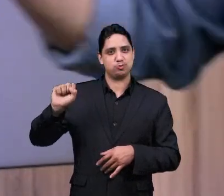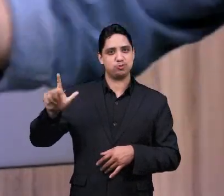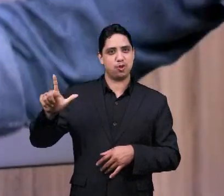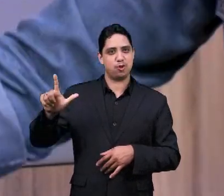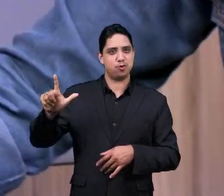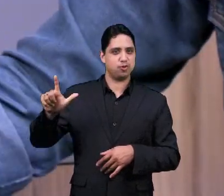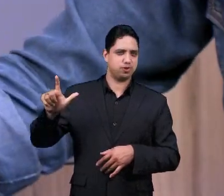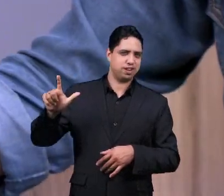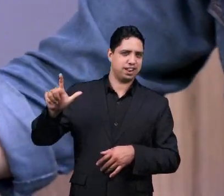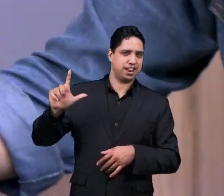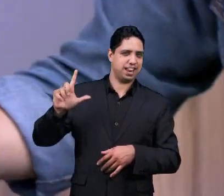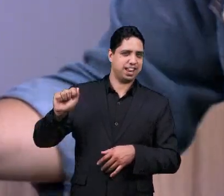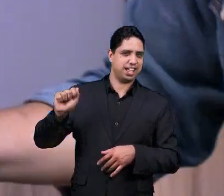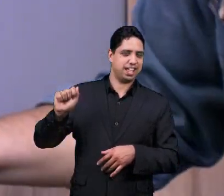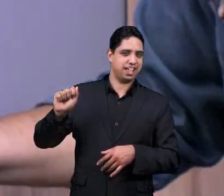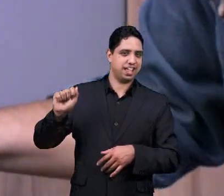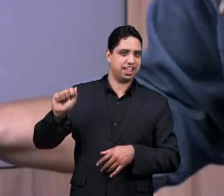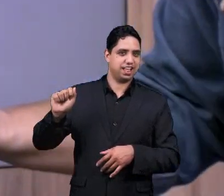so, la.